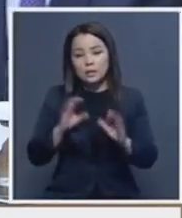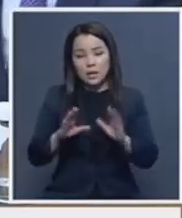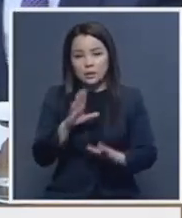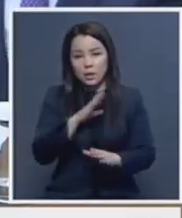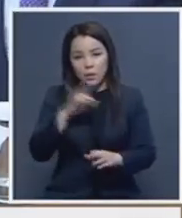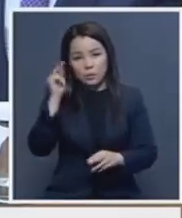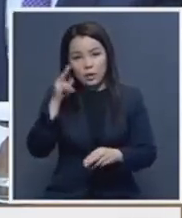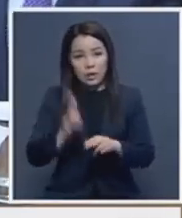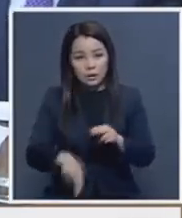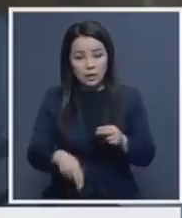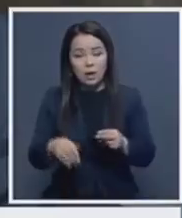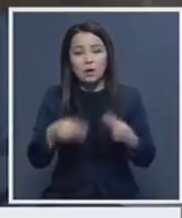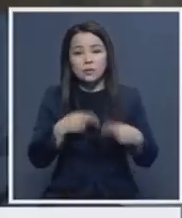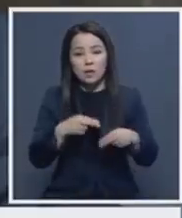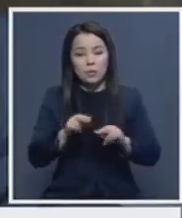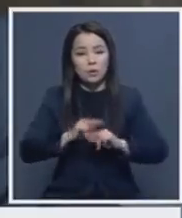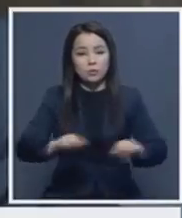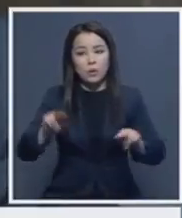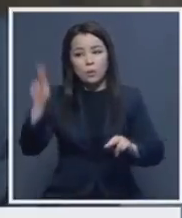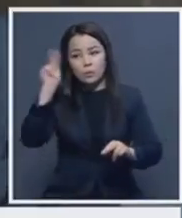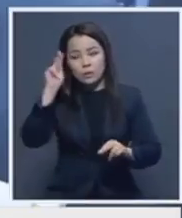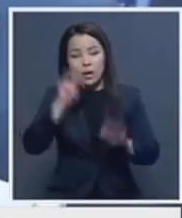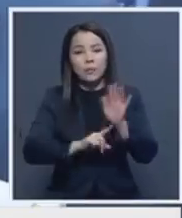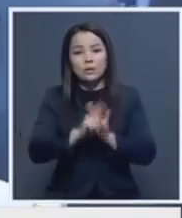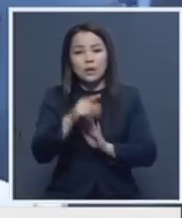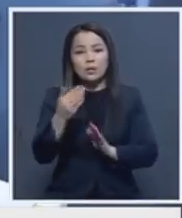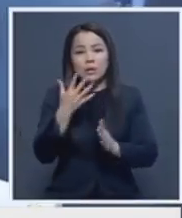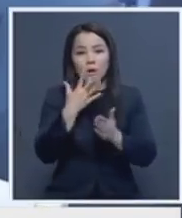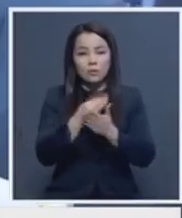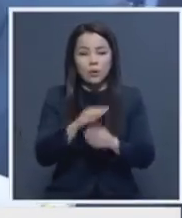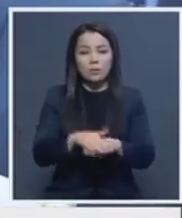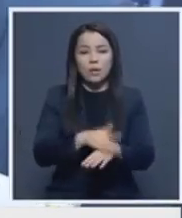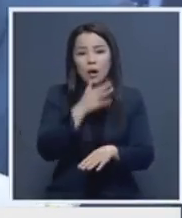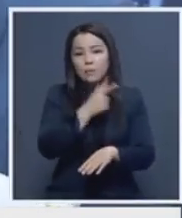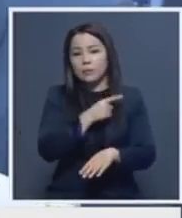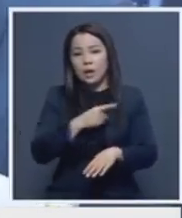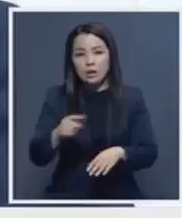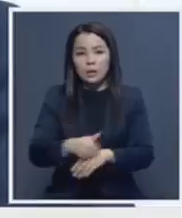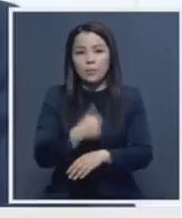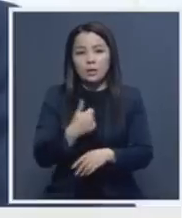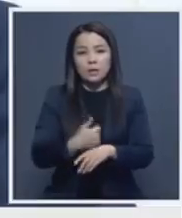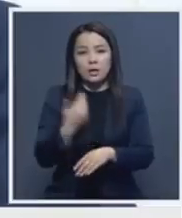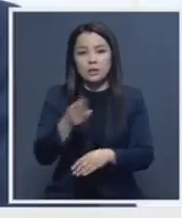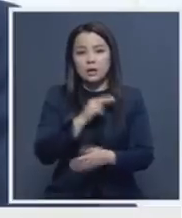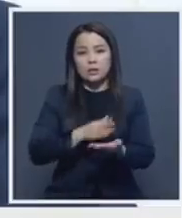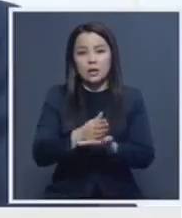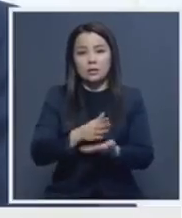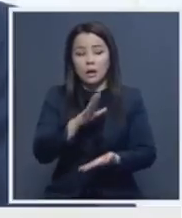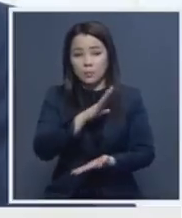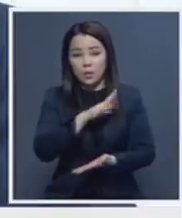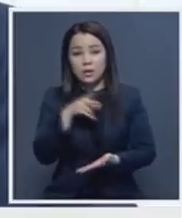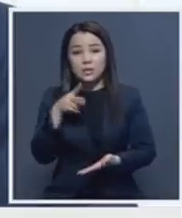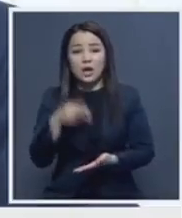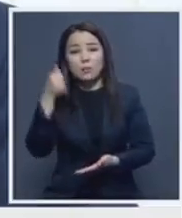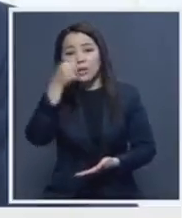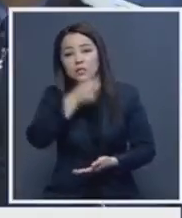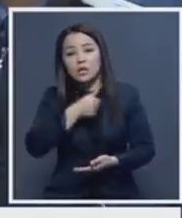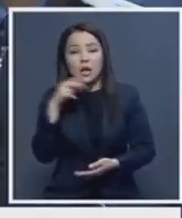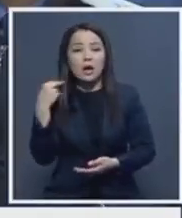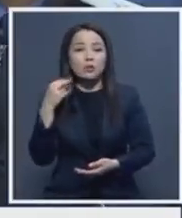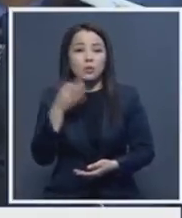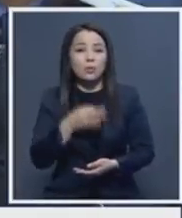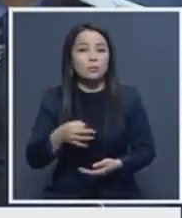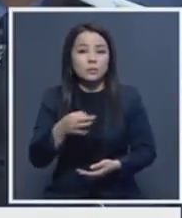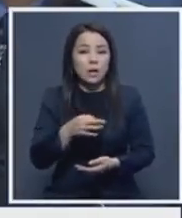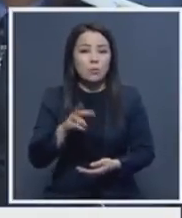тәмамдаған. Еңбек жолын оқытушылық қызметтен бастаған, ол ұзақ жылдар бойы басшылық қызметте жүрді. 2000 жылы Ақтөбе